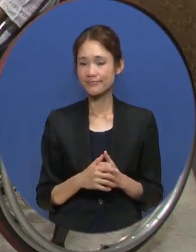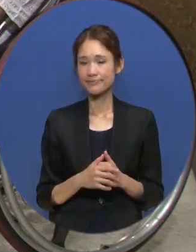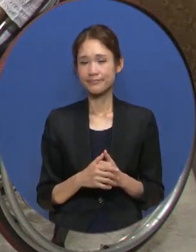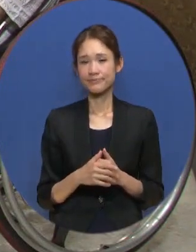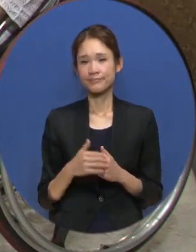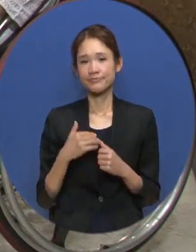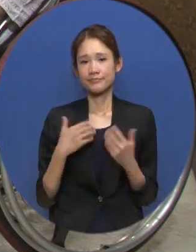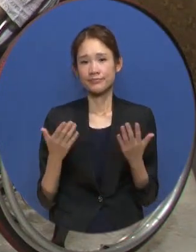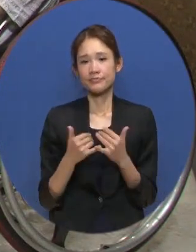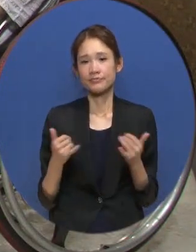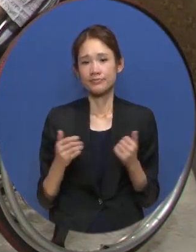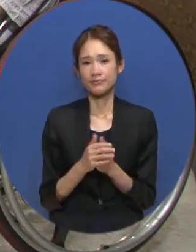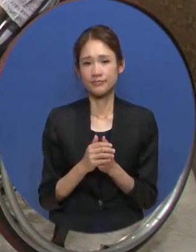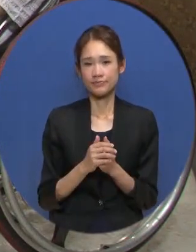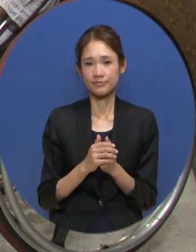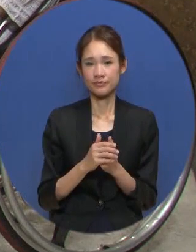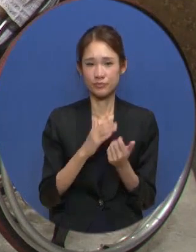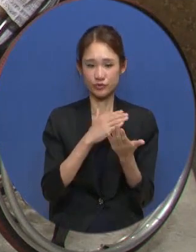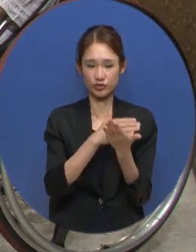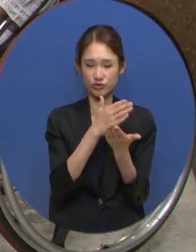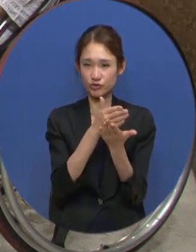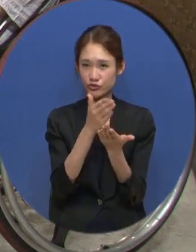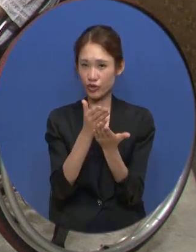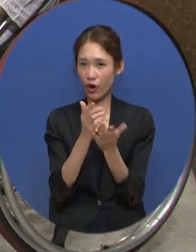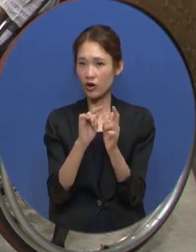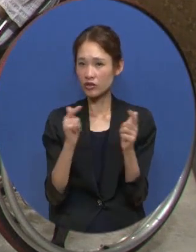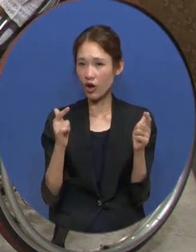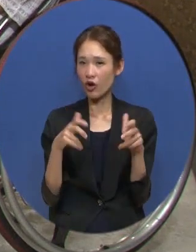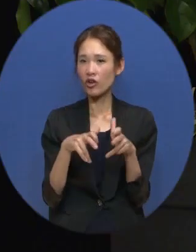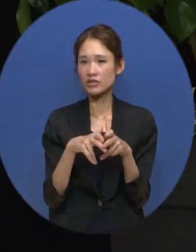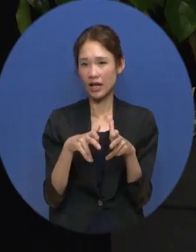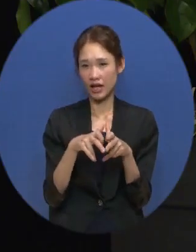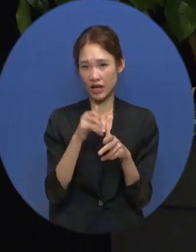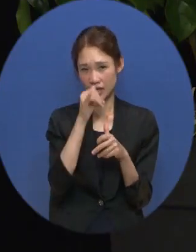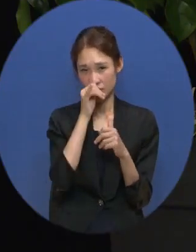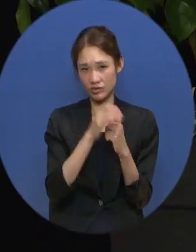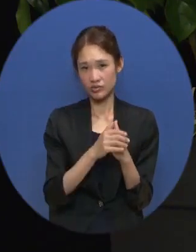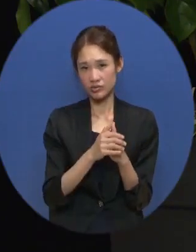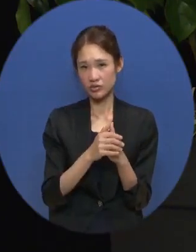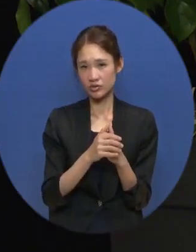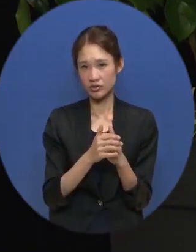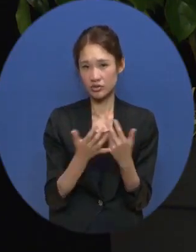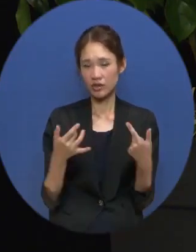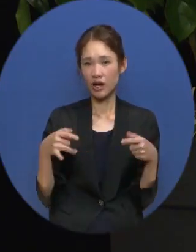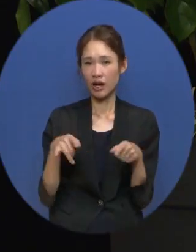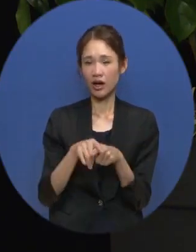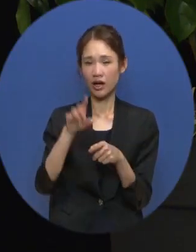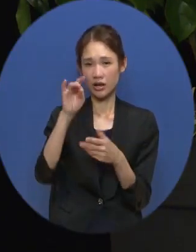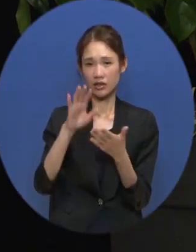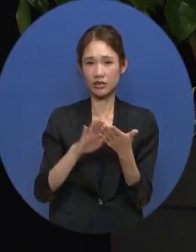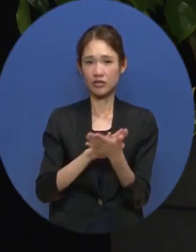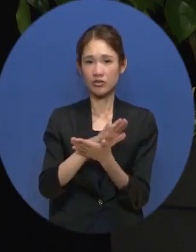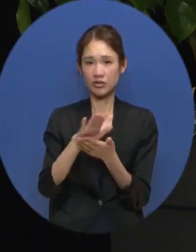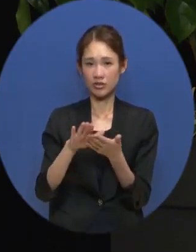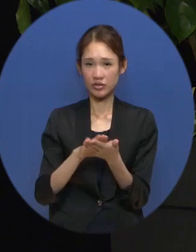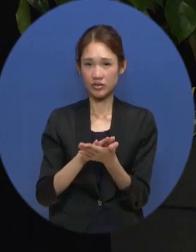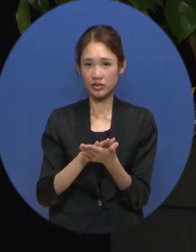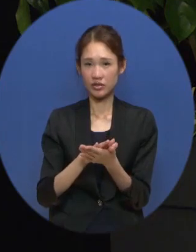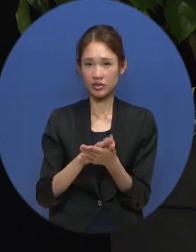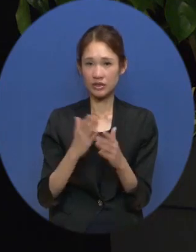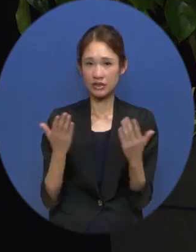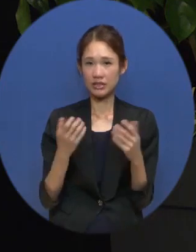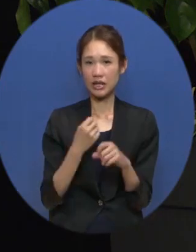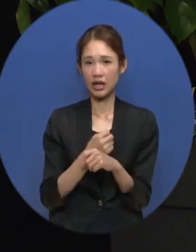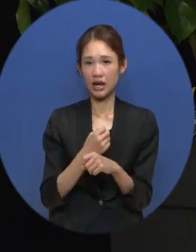저희 직원들은 여러 유형의 장애가 있으세요. 네. 그분들하고 다 이제 어울려서 같이 일을